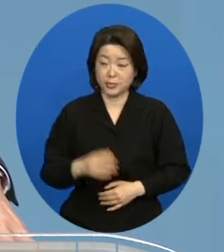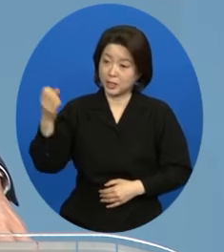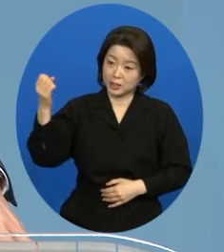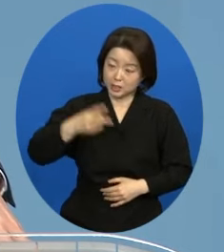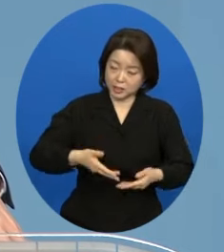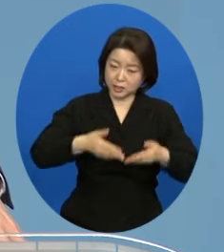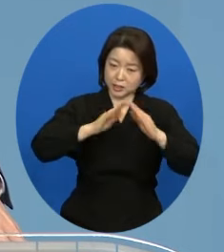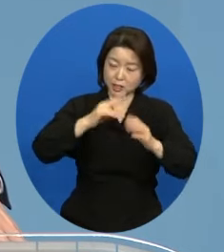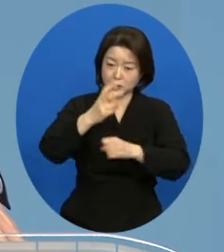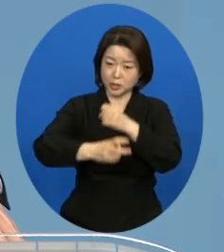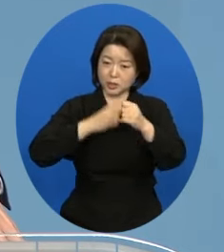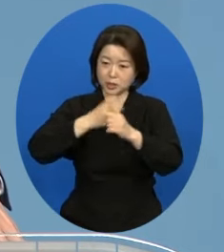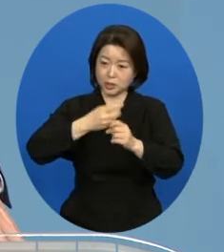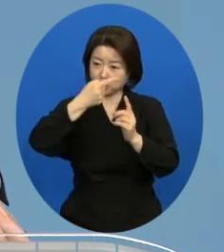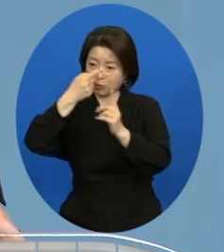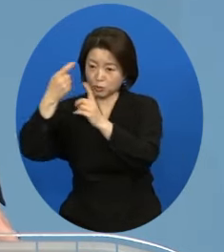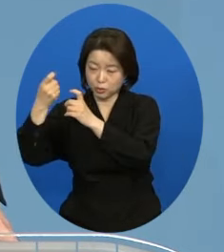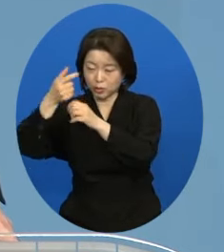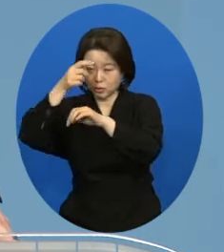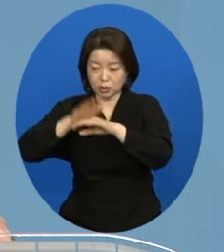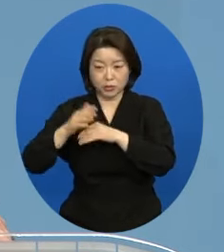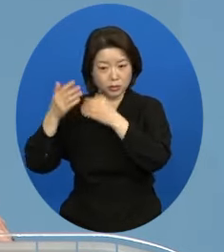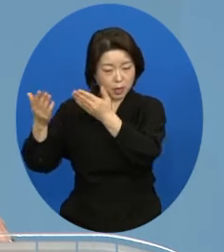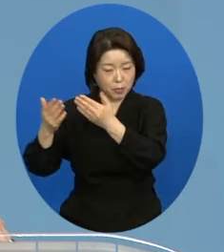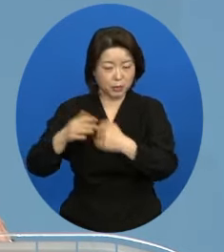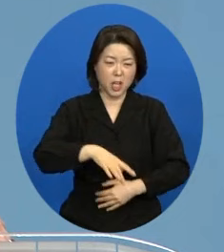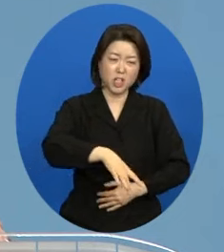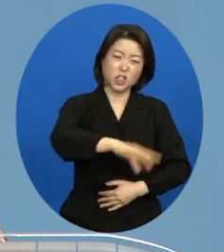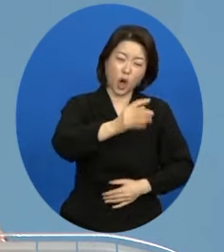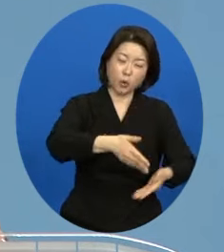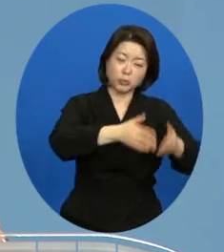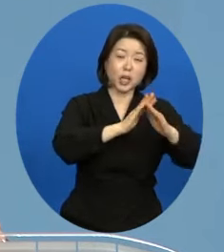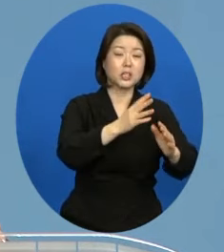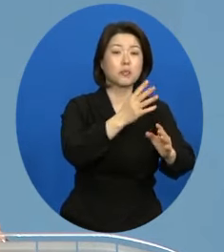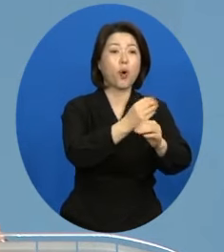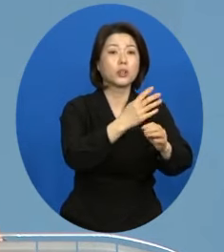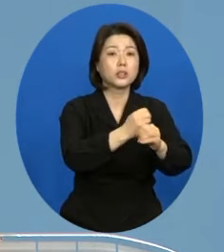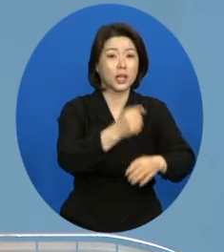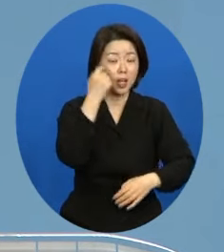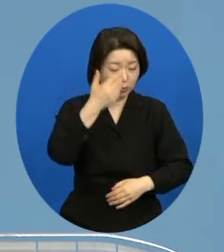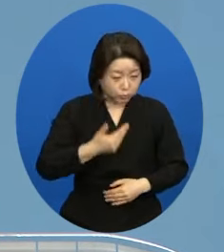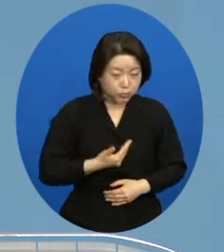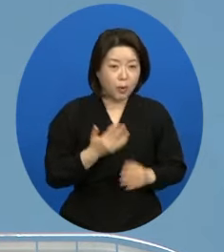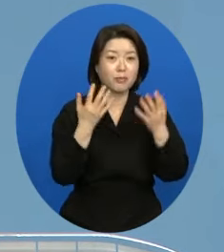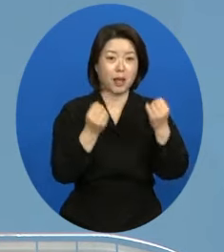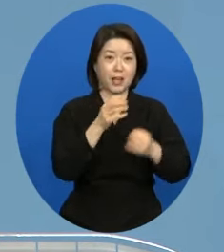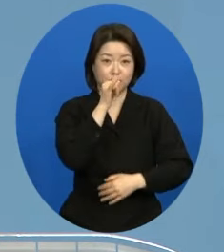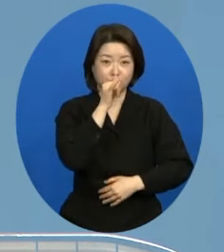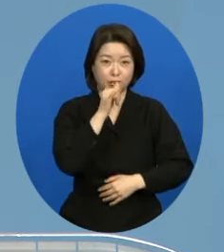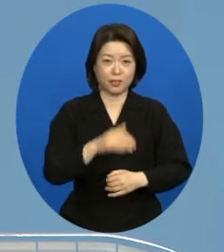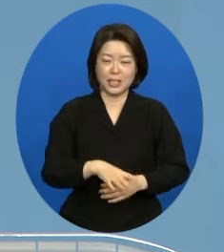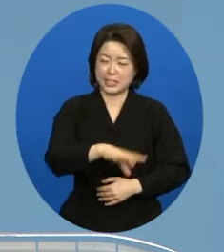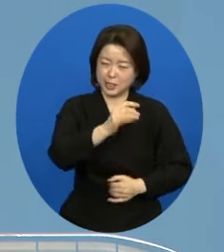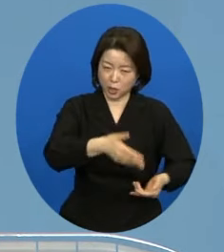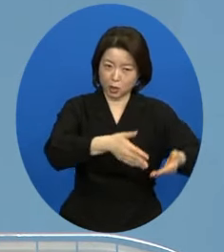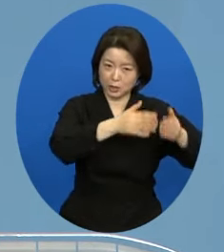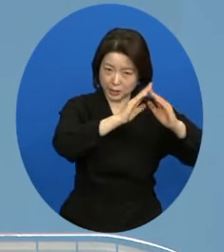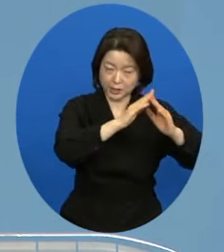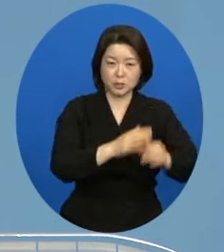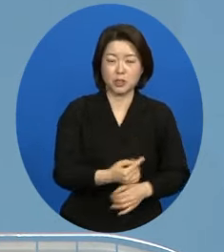예배로 드린다고 하는데 어 그러면 창립은 언제입니까 모르신 분들이 많으실 거예요 창립은